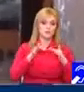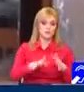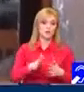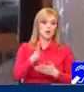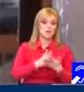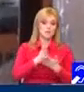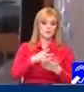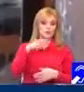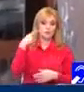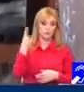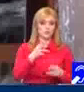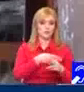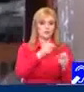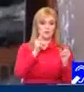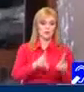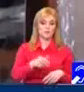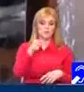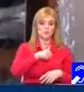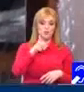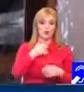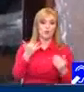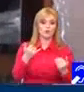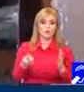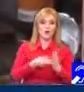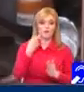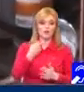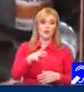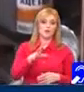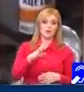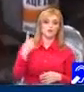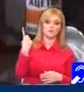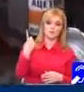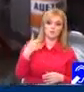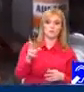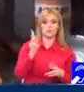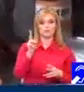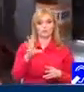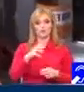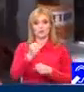iar serviciile ruse de securitate încearcă acum să afle dacă teroristul avea și complici.